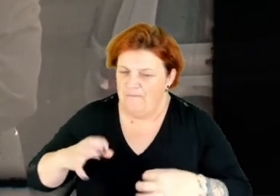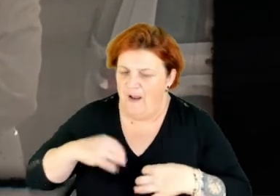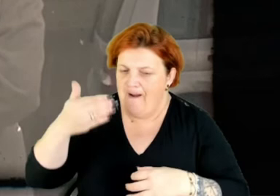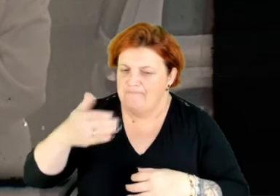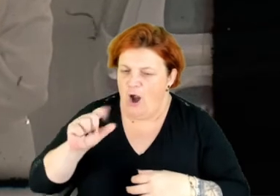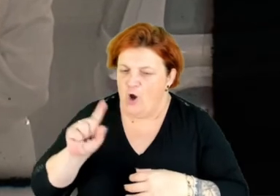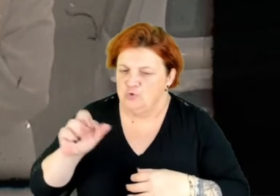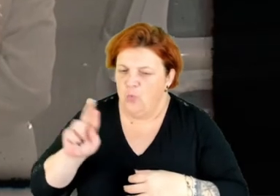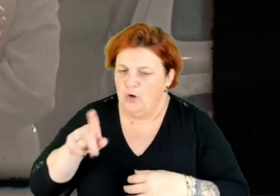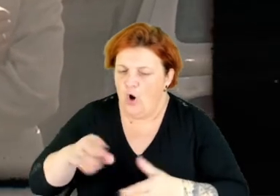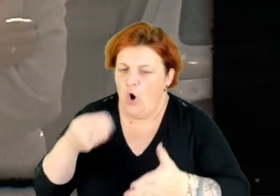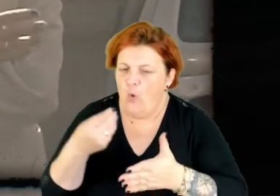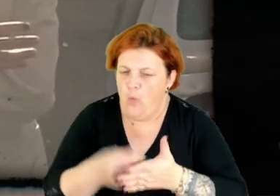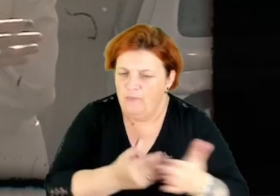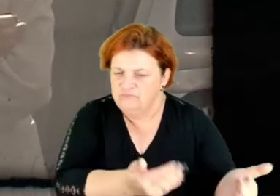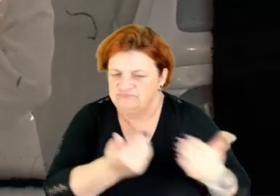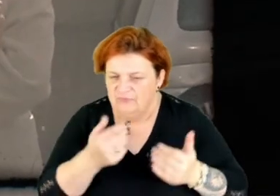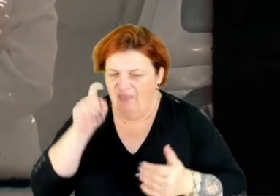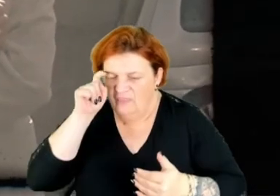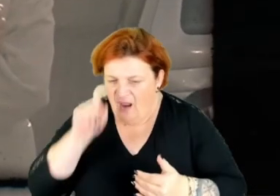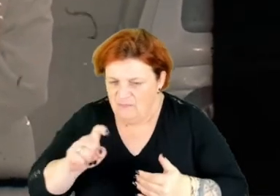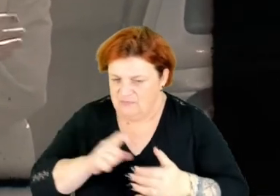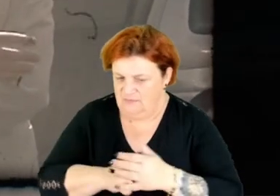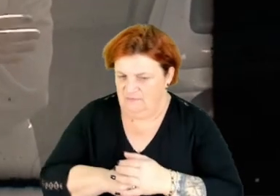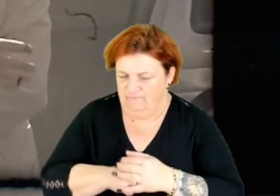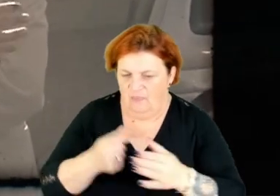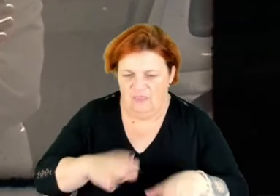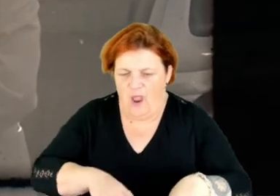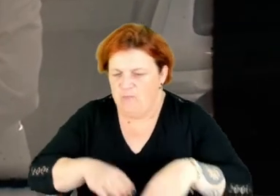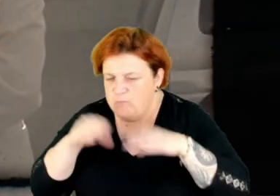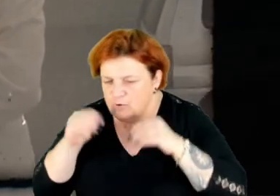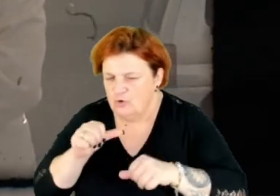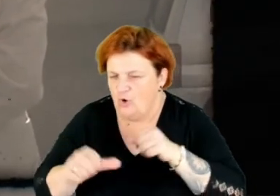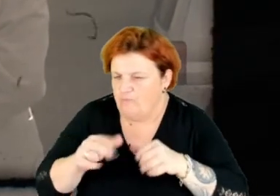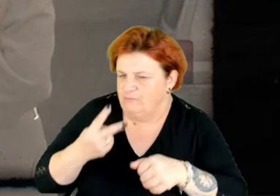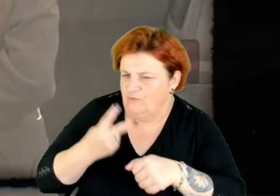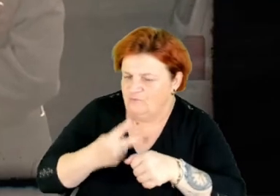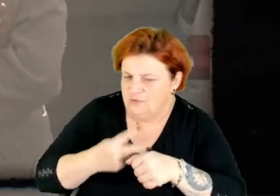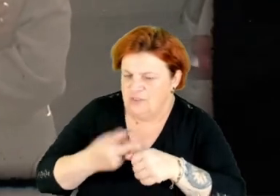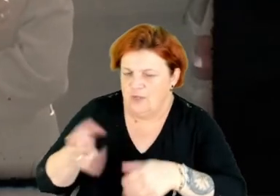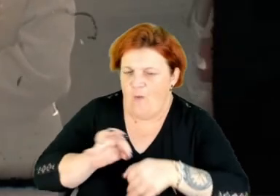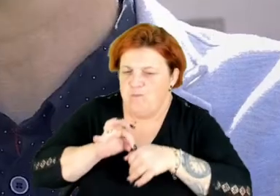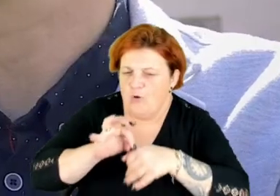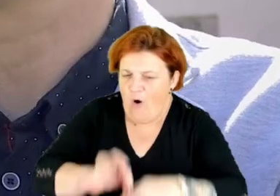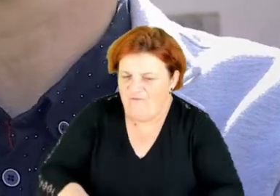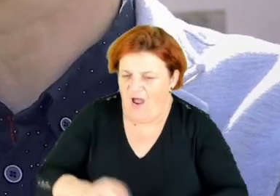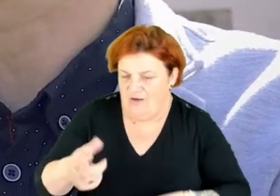Józef Mazur wykupił ją z rąk niemieckich od Otto Kessera na początku lat 20. i prowadził swój zakład